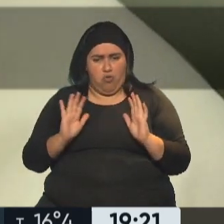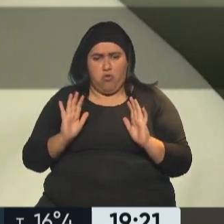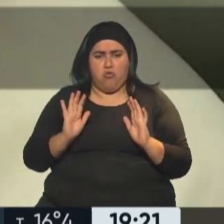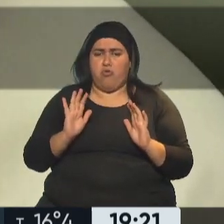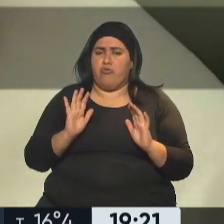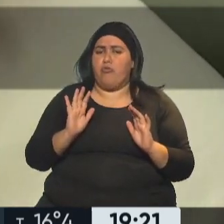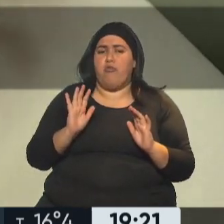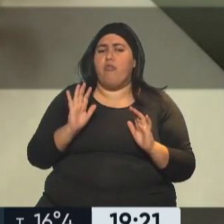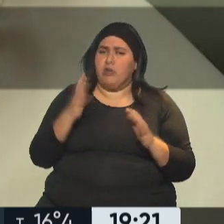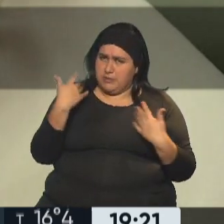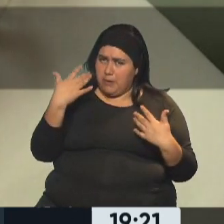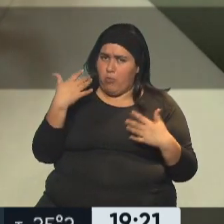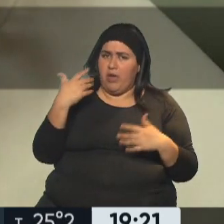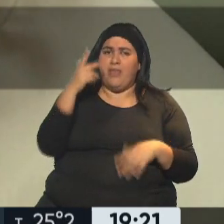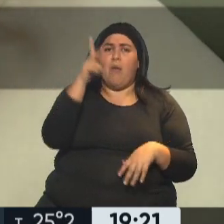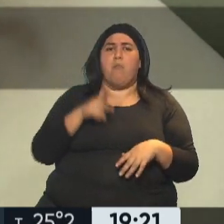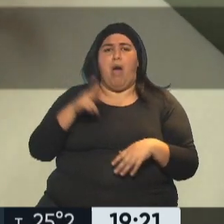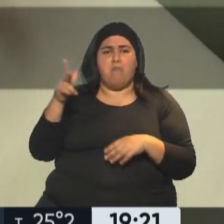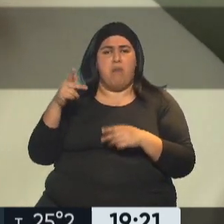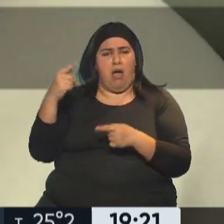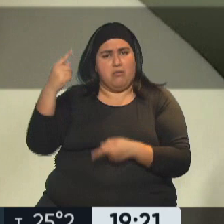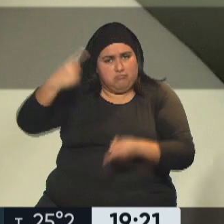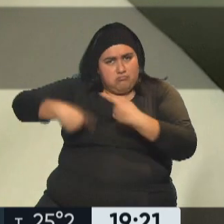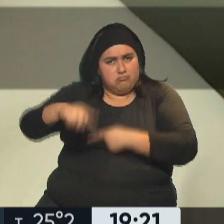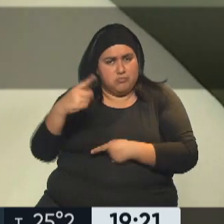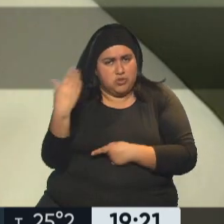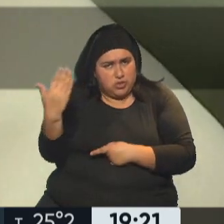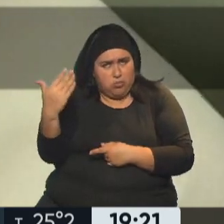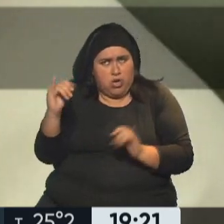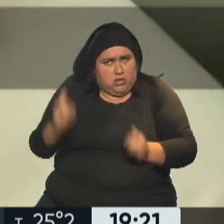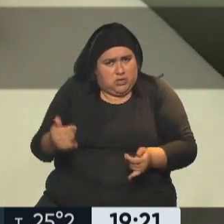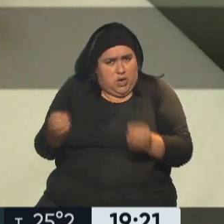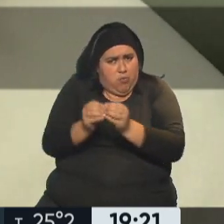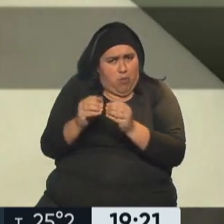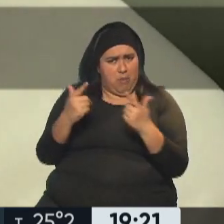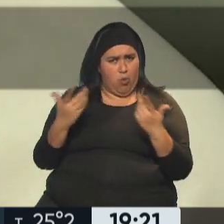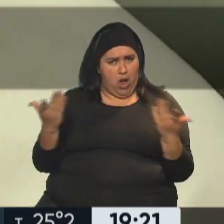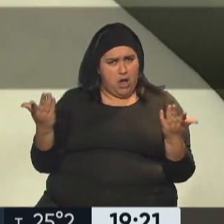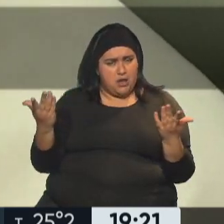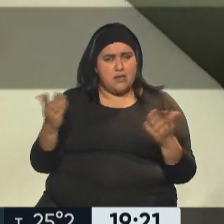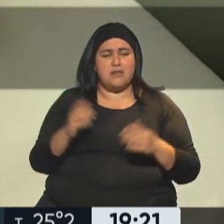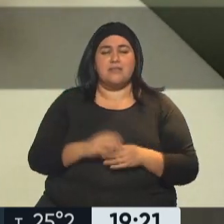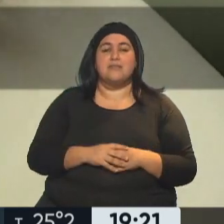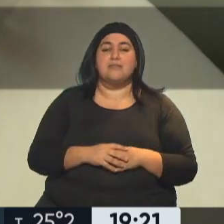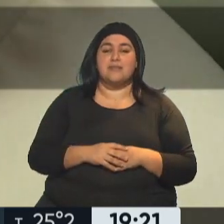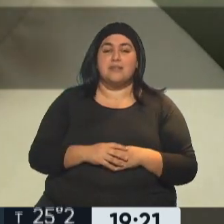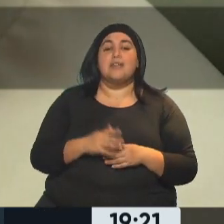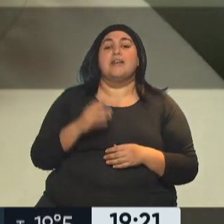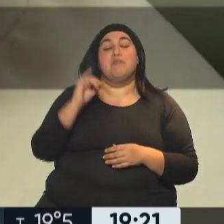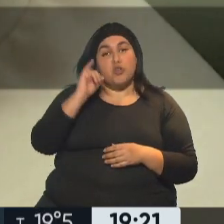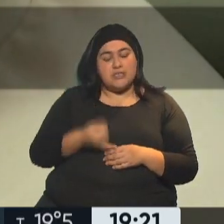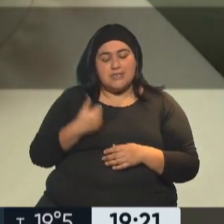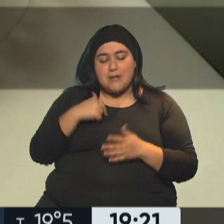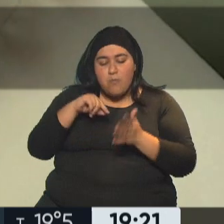Si può cambiare Papa, si può cambiare, non c'è problema, ma credo che devo limitarmi